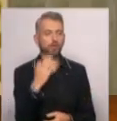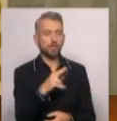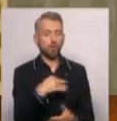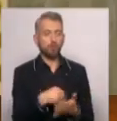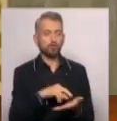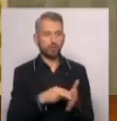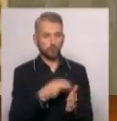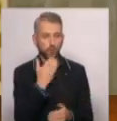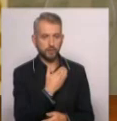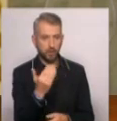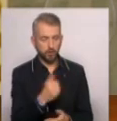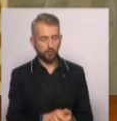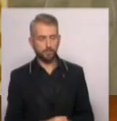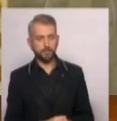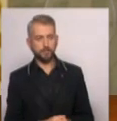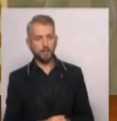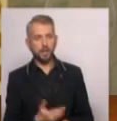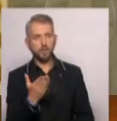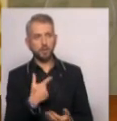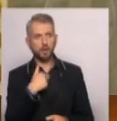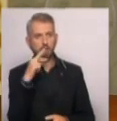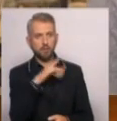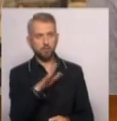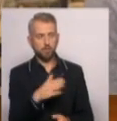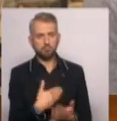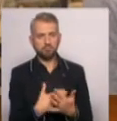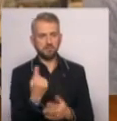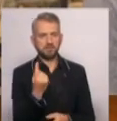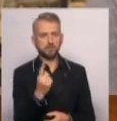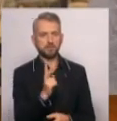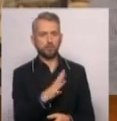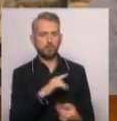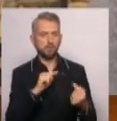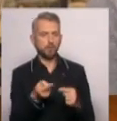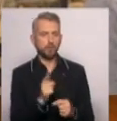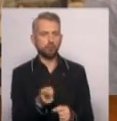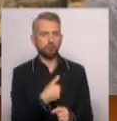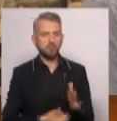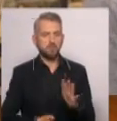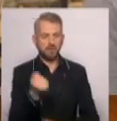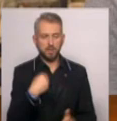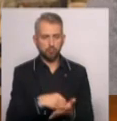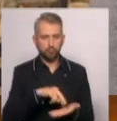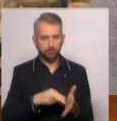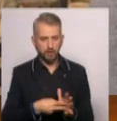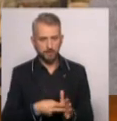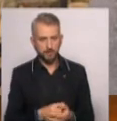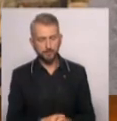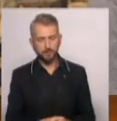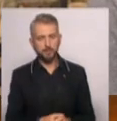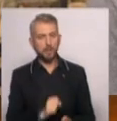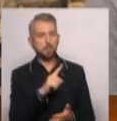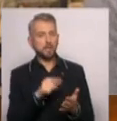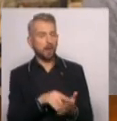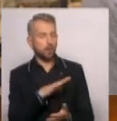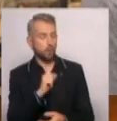останньому. Наталія, якщо я не помиляюсь, чи не єдина була, хто була проти того, щоб ми підтримали бюджет. Питання